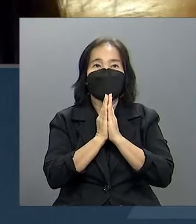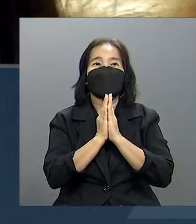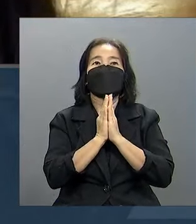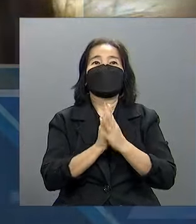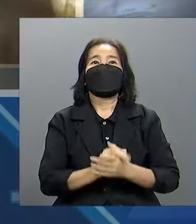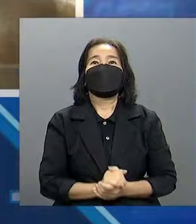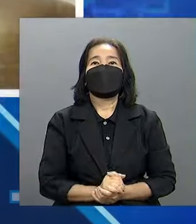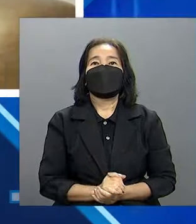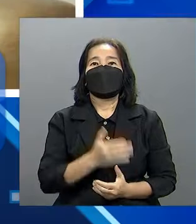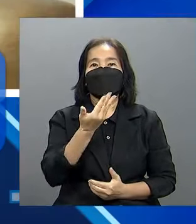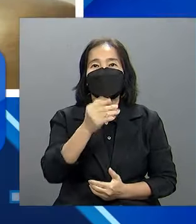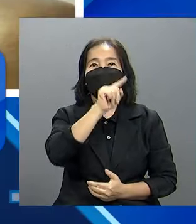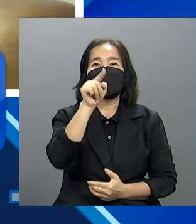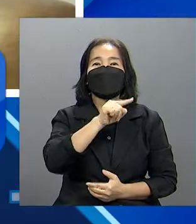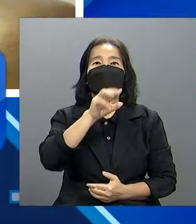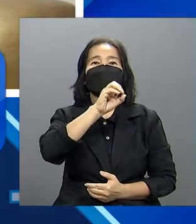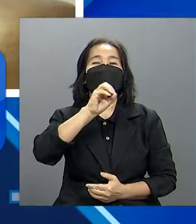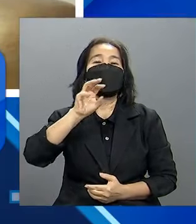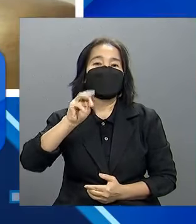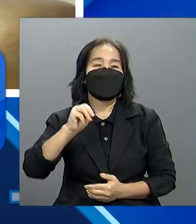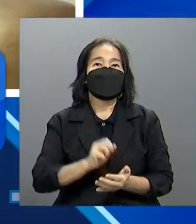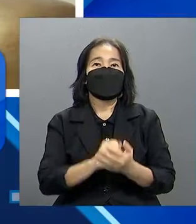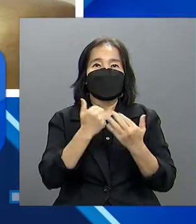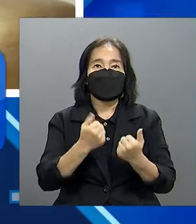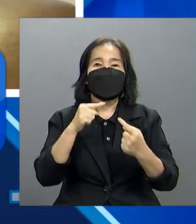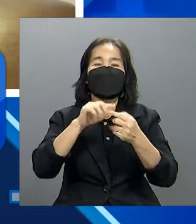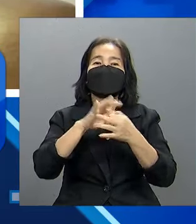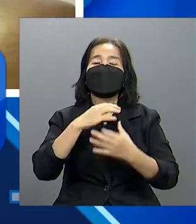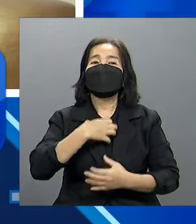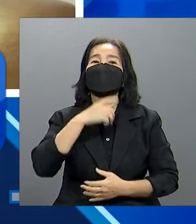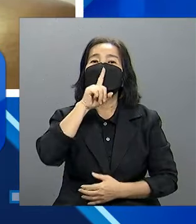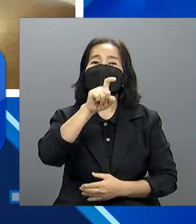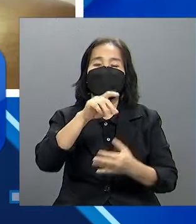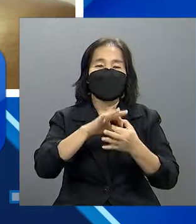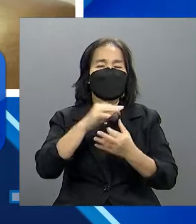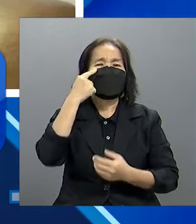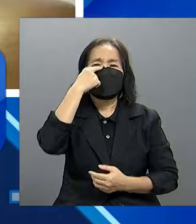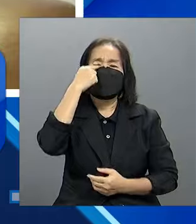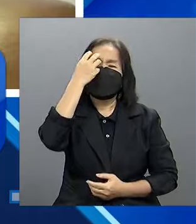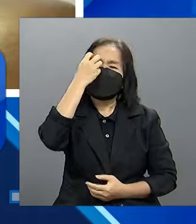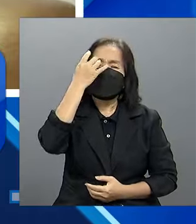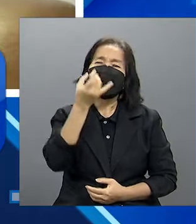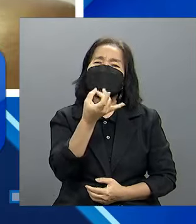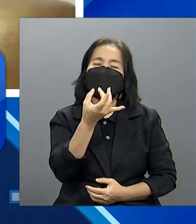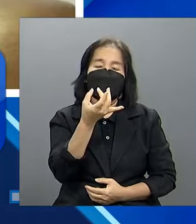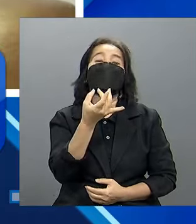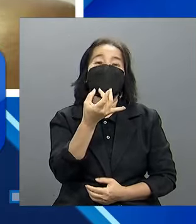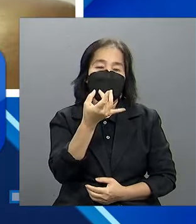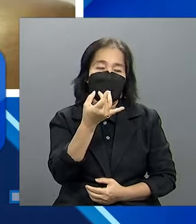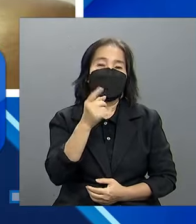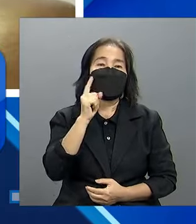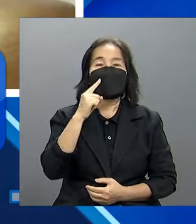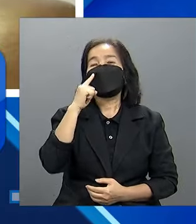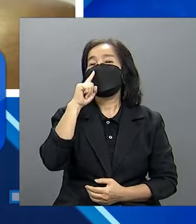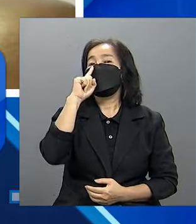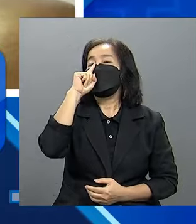ค่ะ เรื่องของโพรงจมูกอักเสบจากภูมิแพ้หมอกิฟต์คะเกิดจากสาเหตุอะไรคะ ก็ส่วนใหญ่แล้วเนี่ยตัวโพรงจมูกอักเสบจากภูมิแพ้เนี่ย